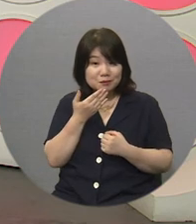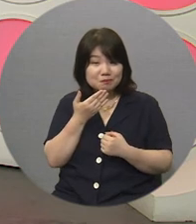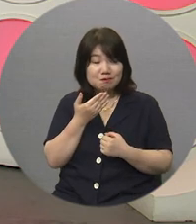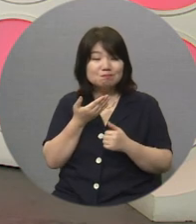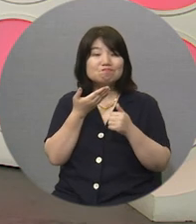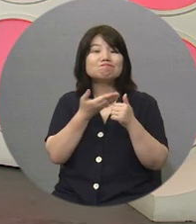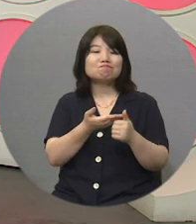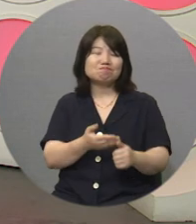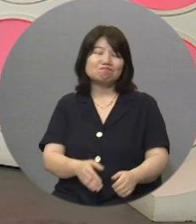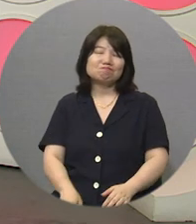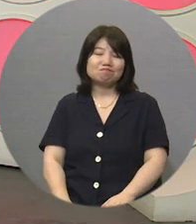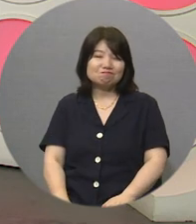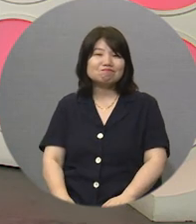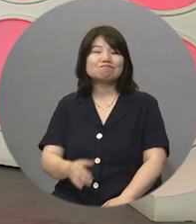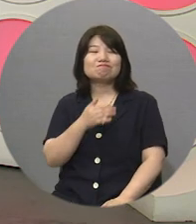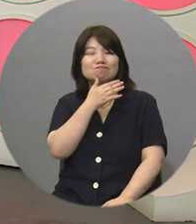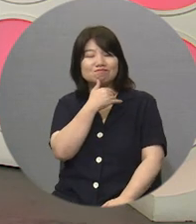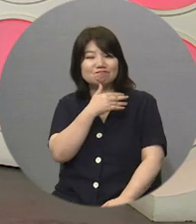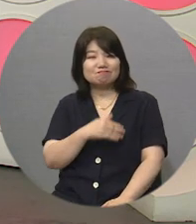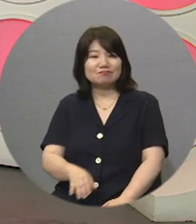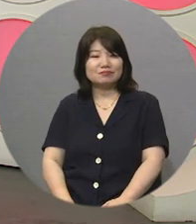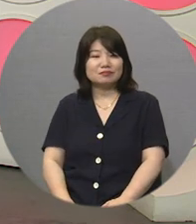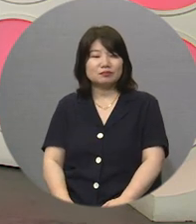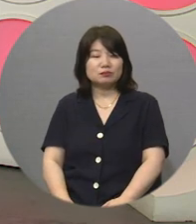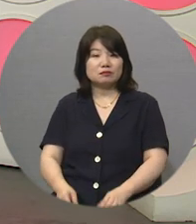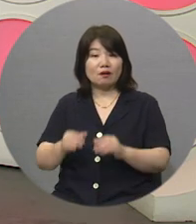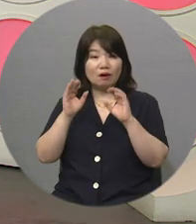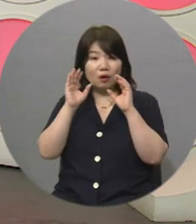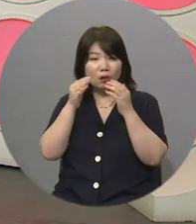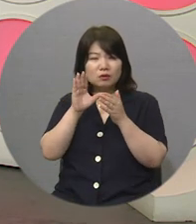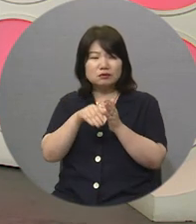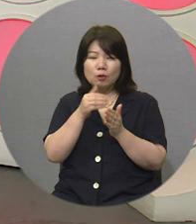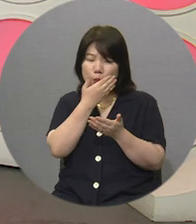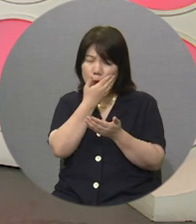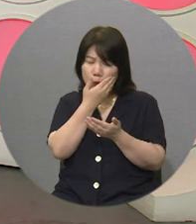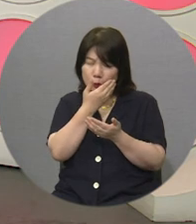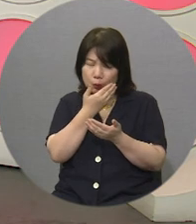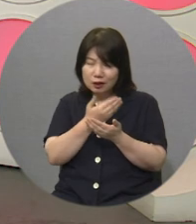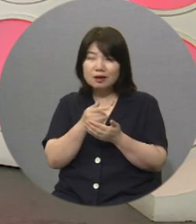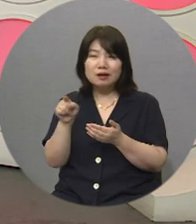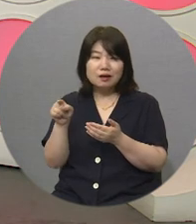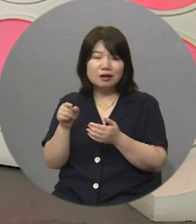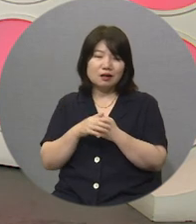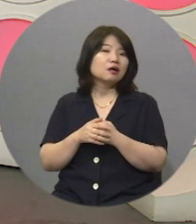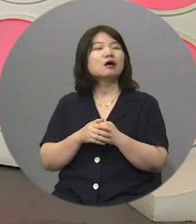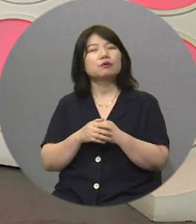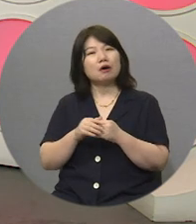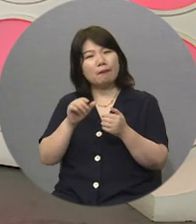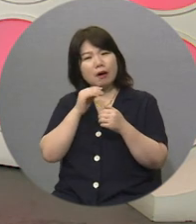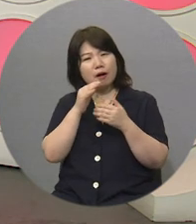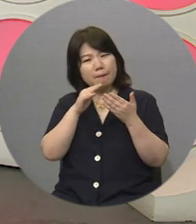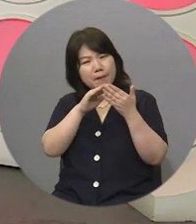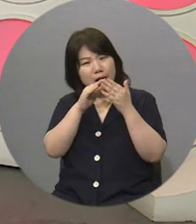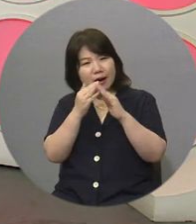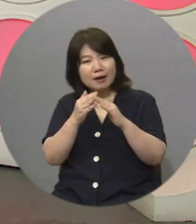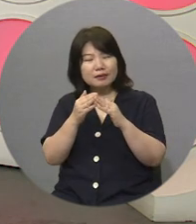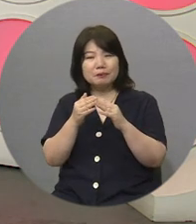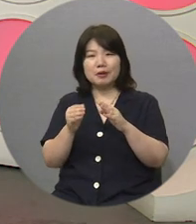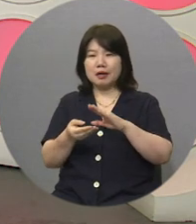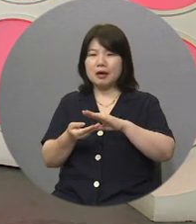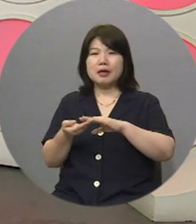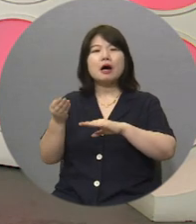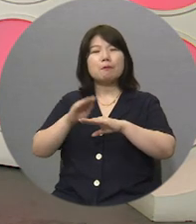또 선물을 해드리곤 했었는데. 네. 우리 어렸을 땐 또 그만큼 귀했던 거죠. 어렵게 네. 어려운 살림을 살이 하다 보니까 양말 한